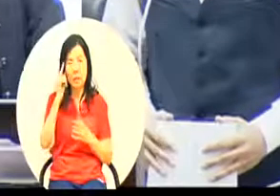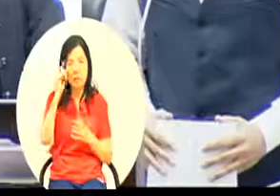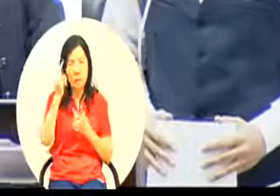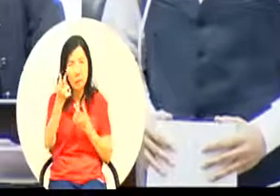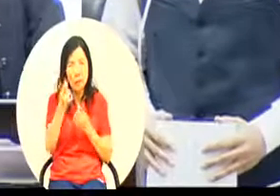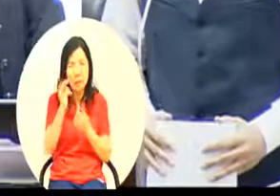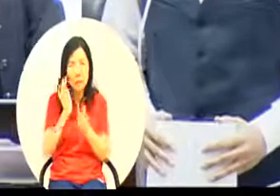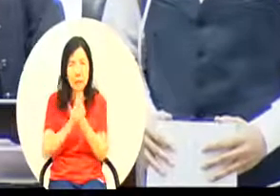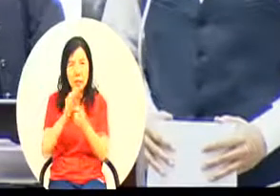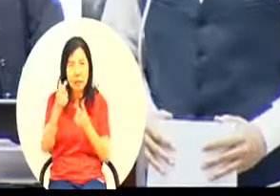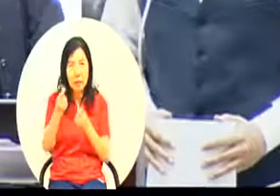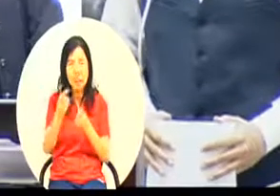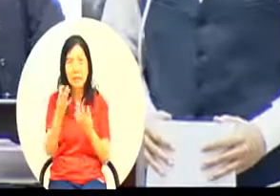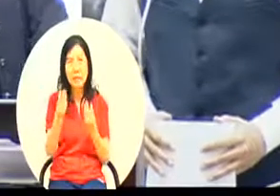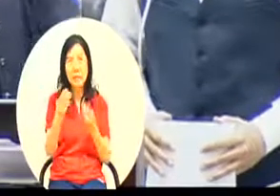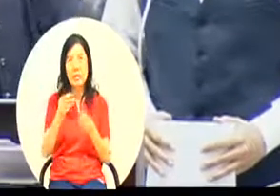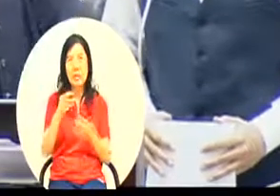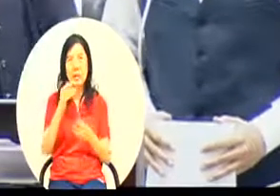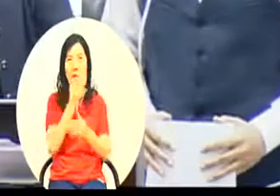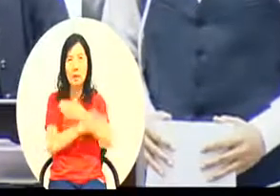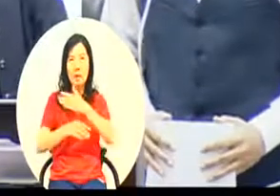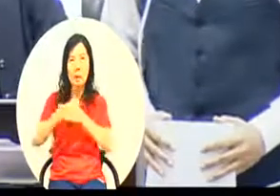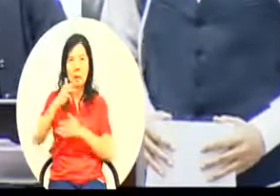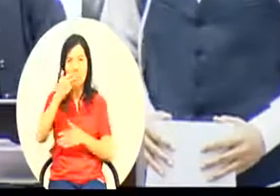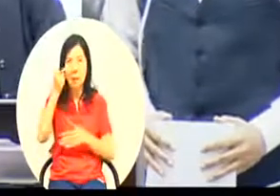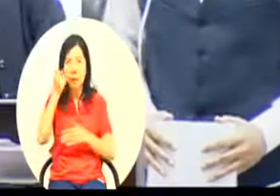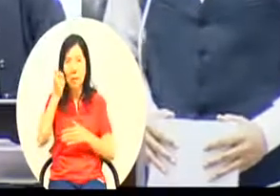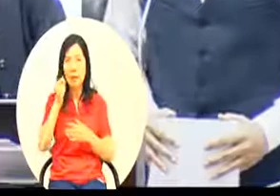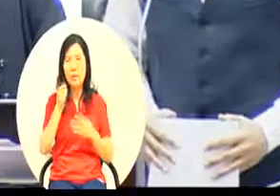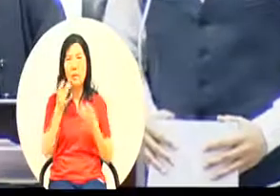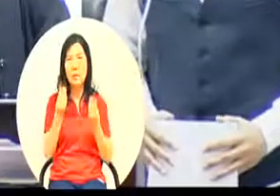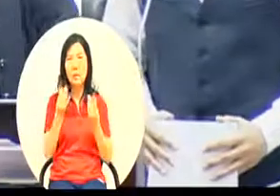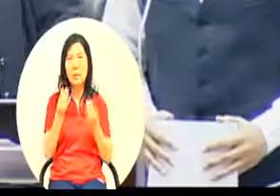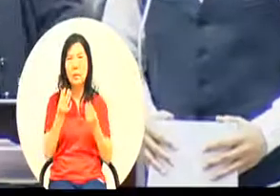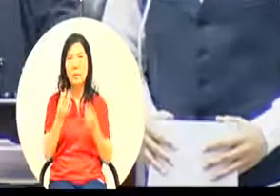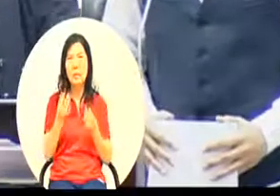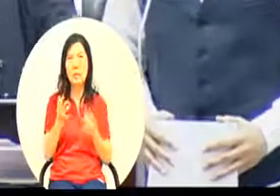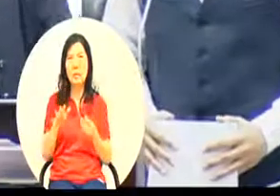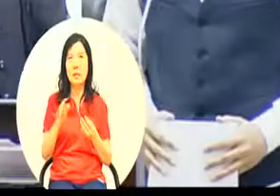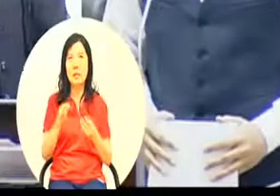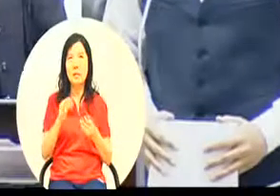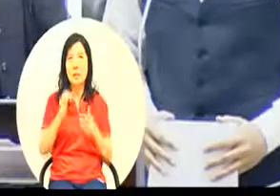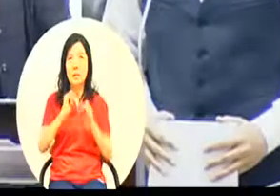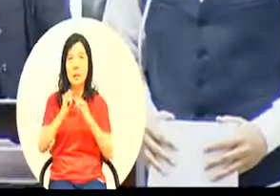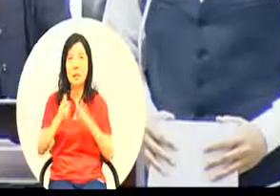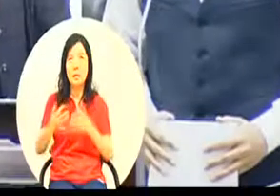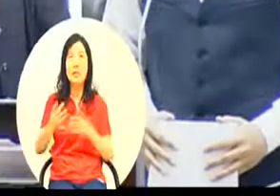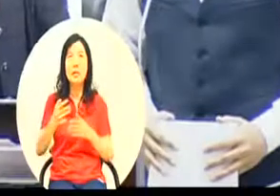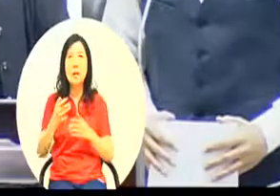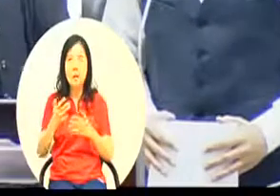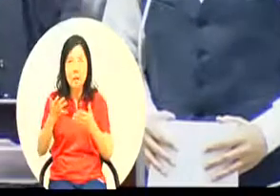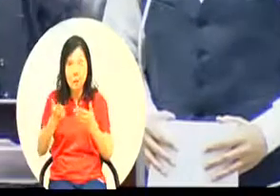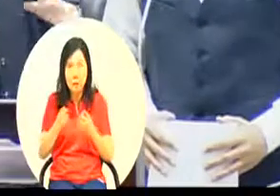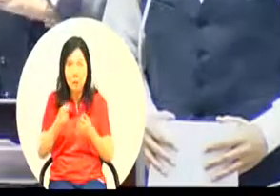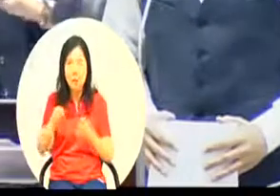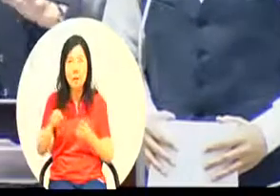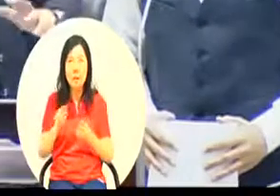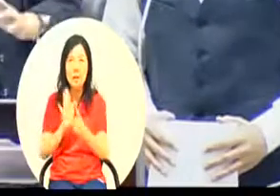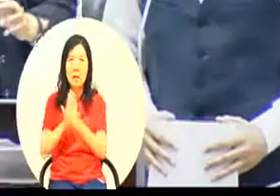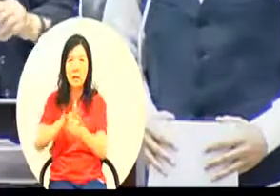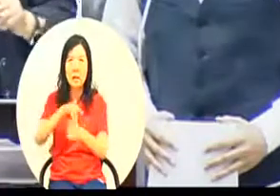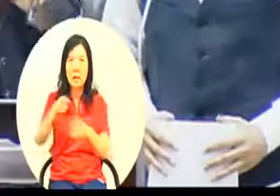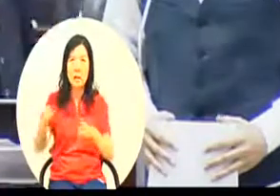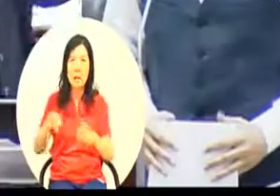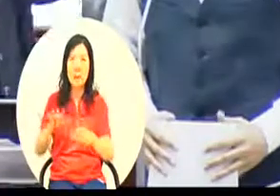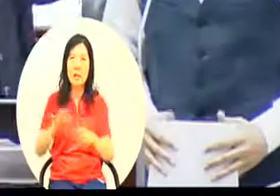碍者的不方便。那我觉得我们的社会应该有更多的包容，所以高雄市在无障碍